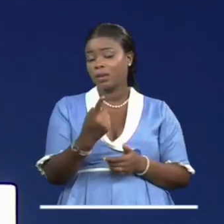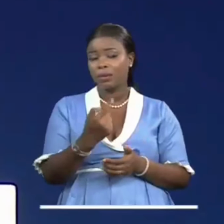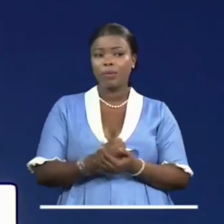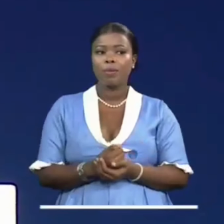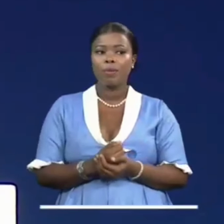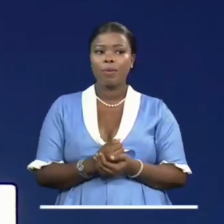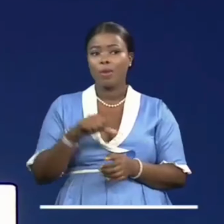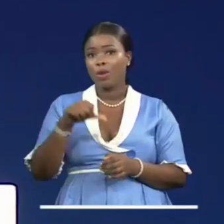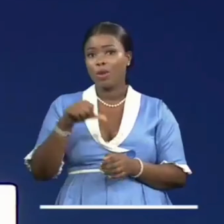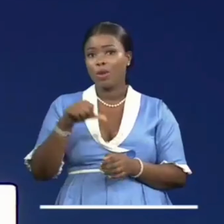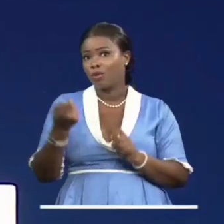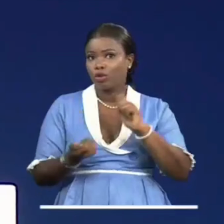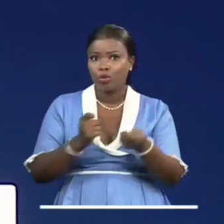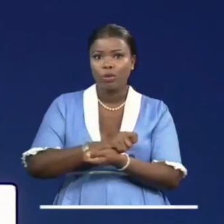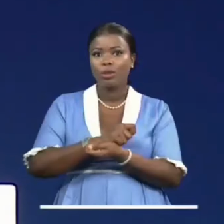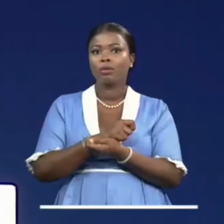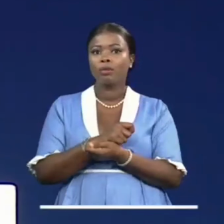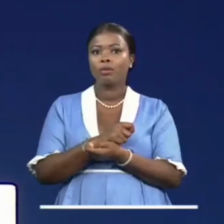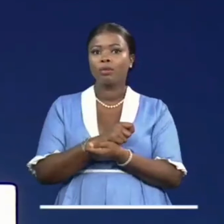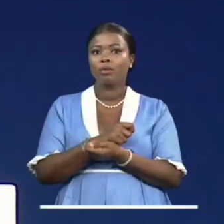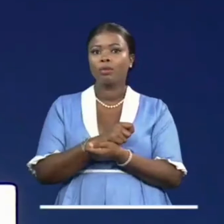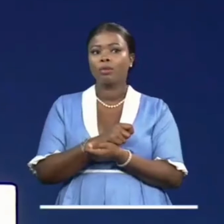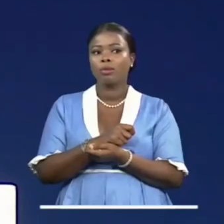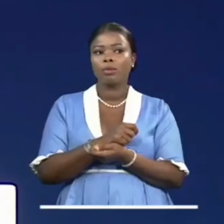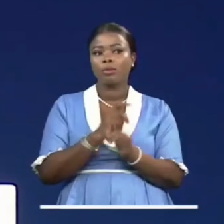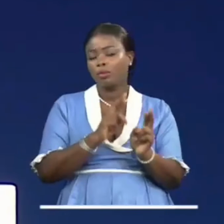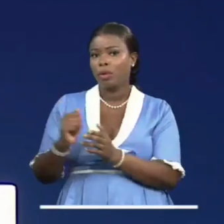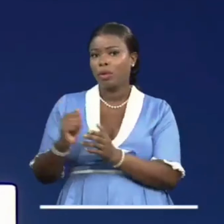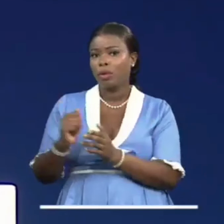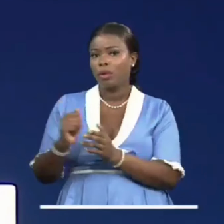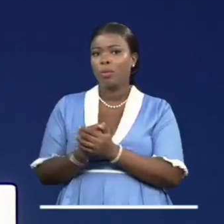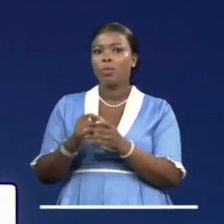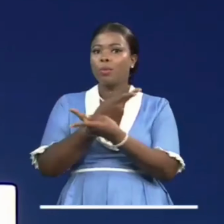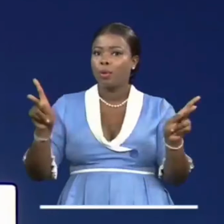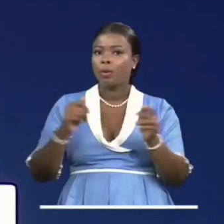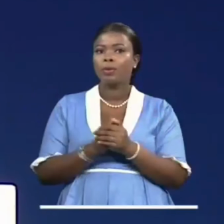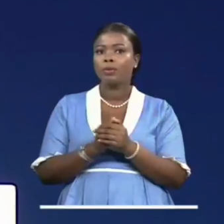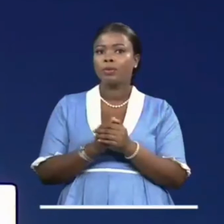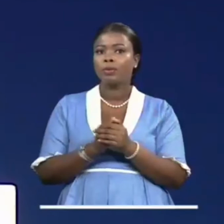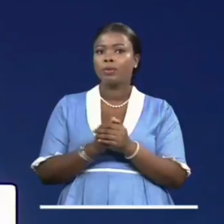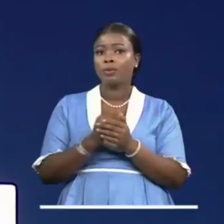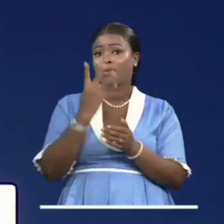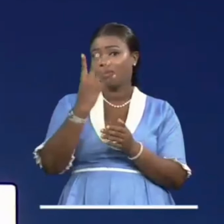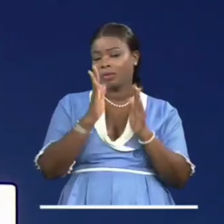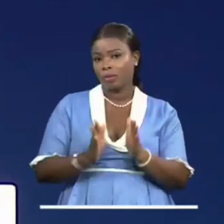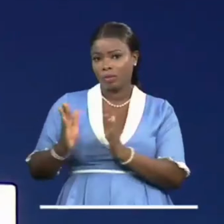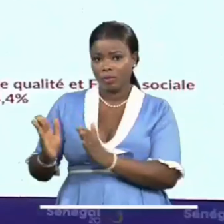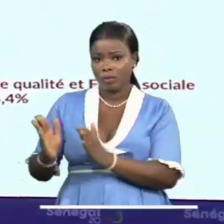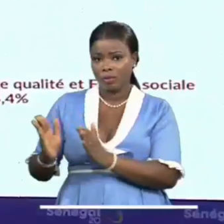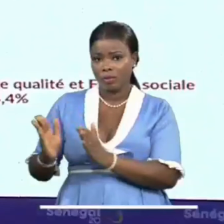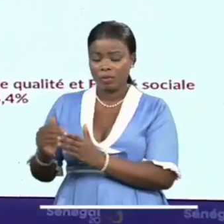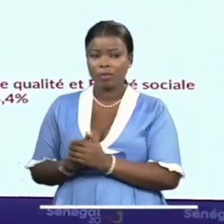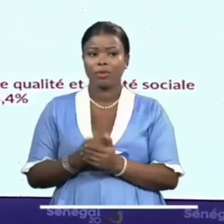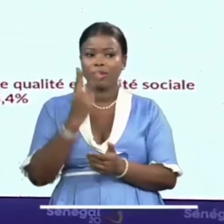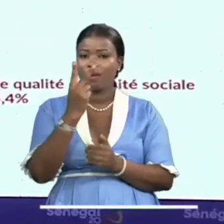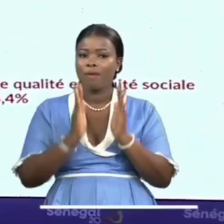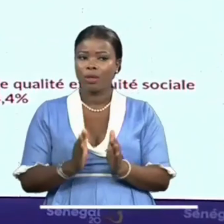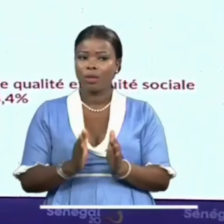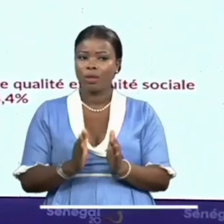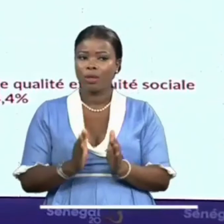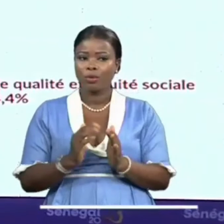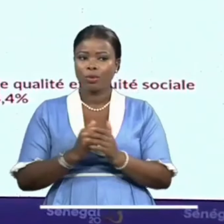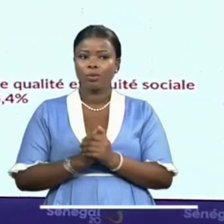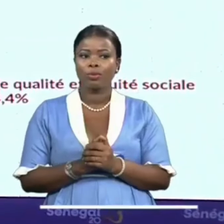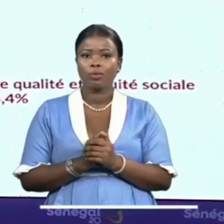innovation c'est la répartition des investissements publ par axe suivant les quatre axes de façon générale la